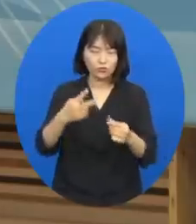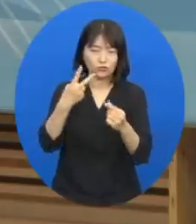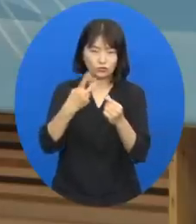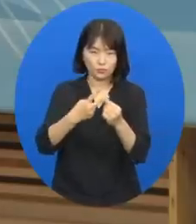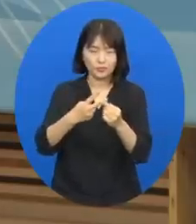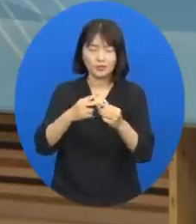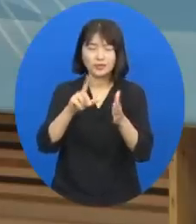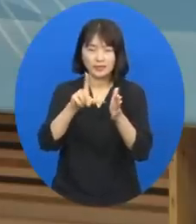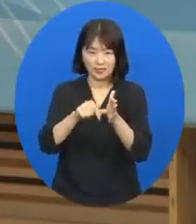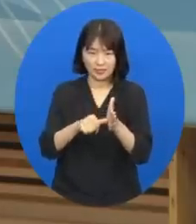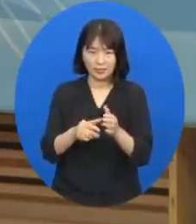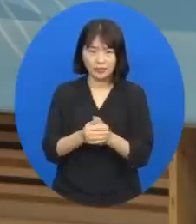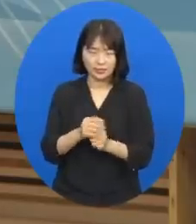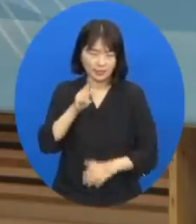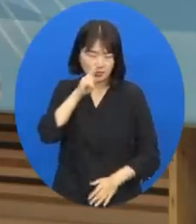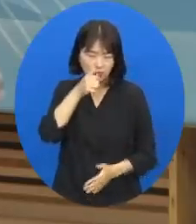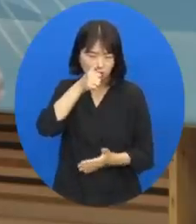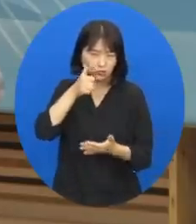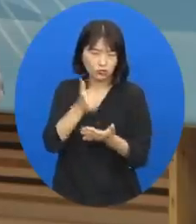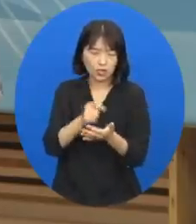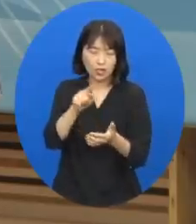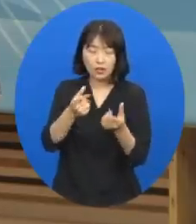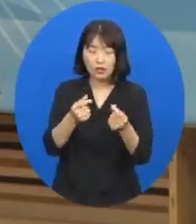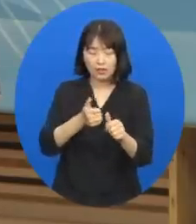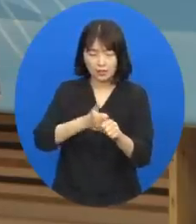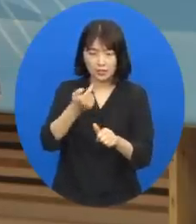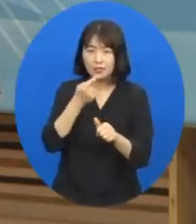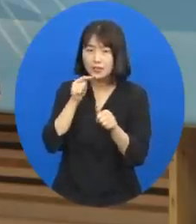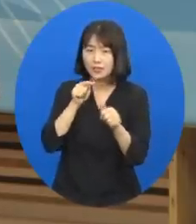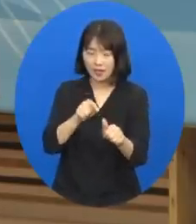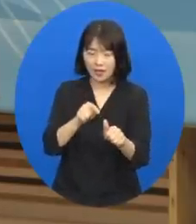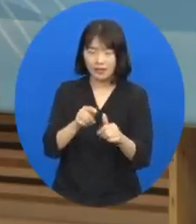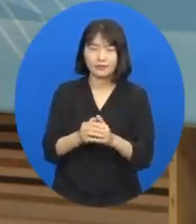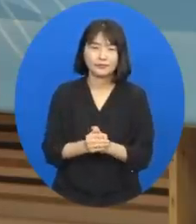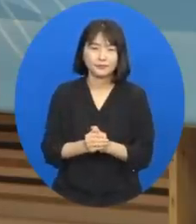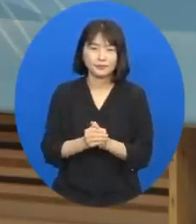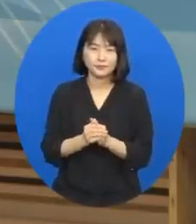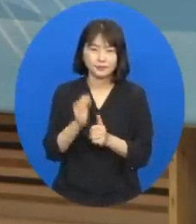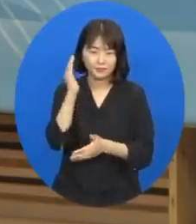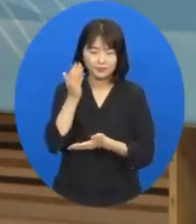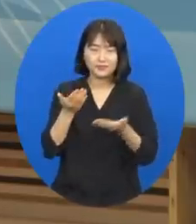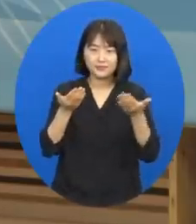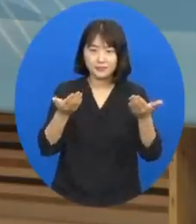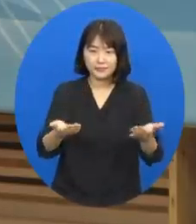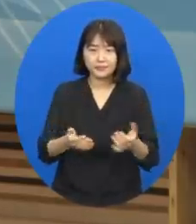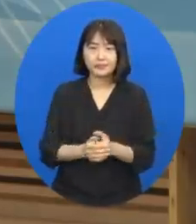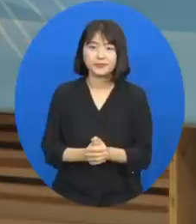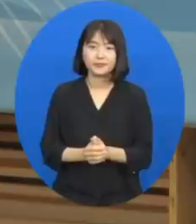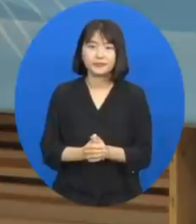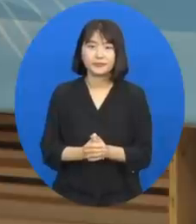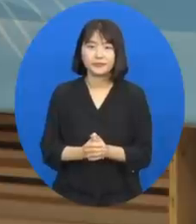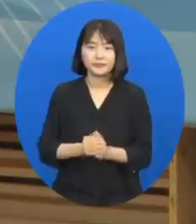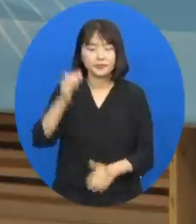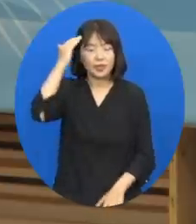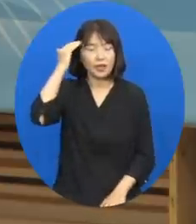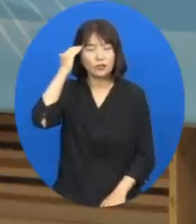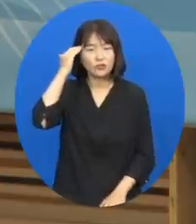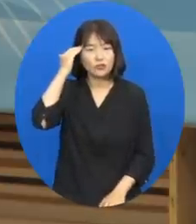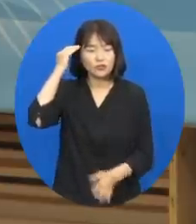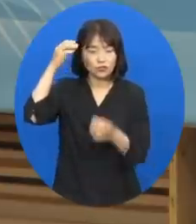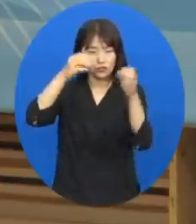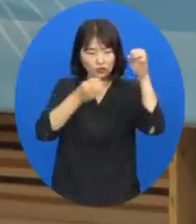시기에 제 이렇게 얘기라 란 제목의 말씀을 나누겠습니다 우리나라 속담 중에 이런 말이 있죠